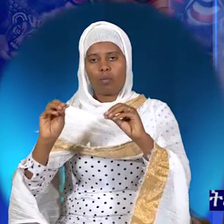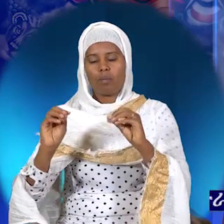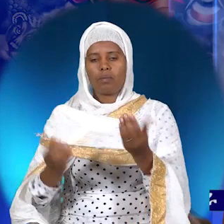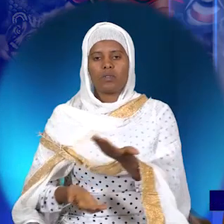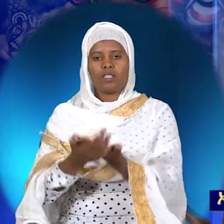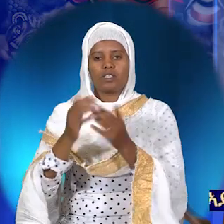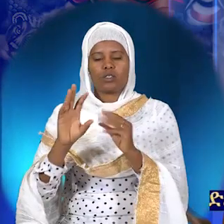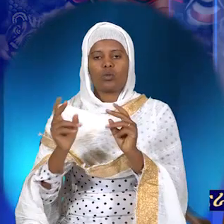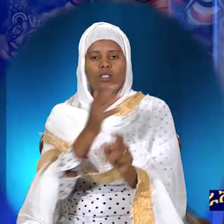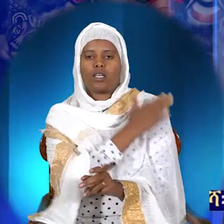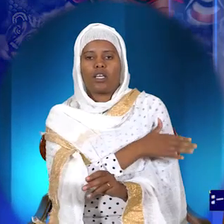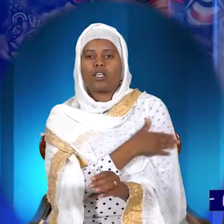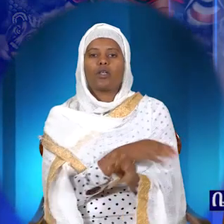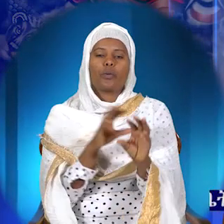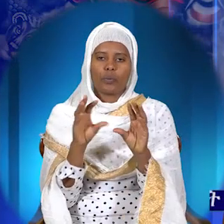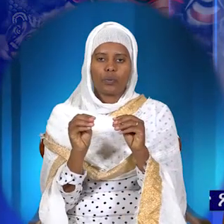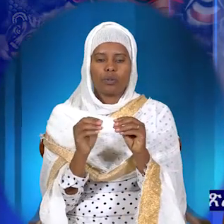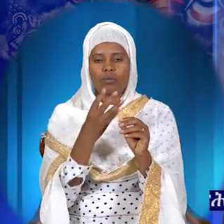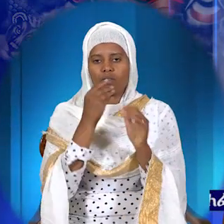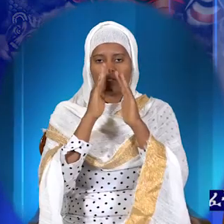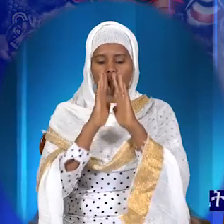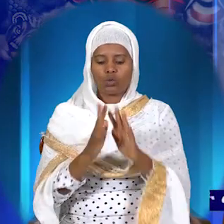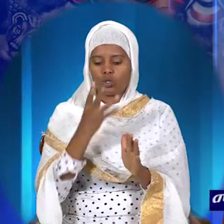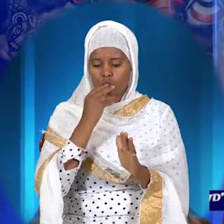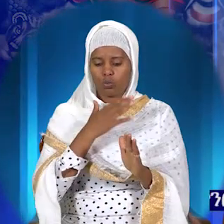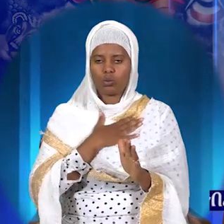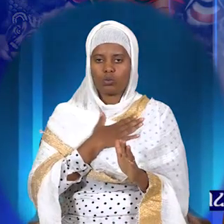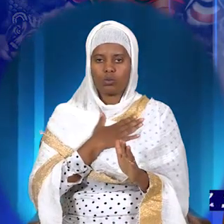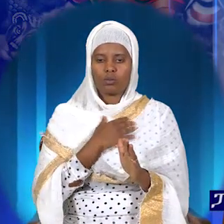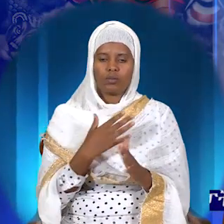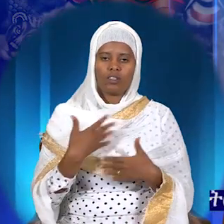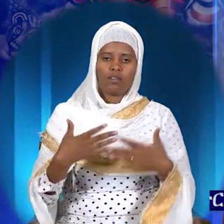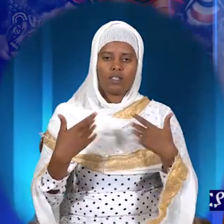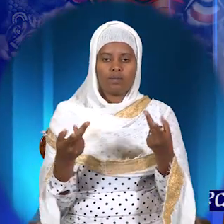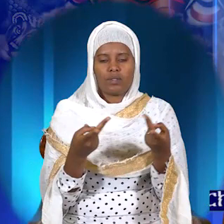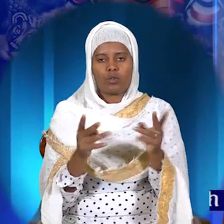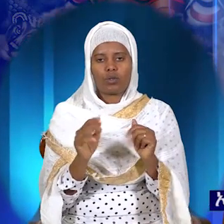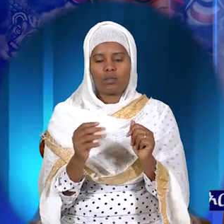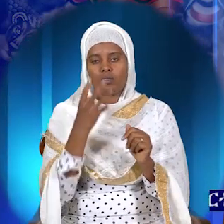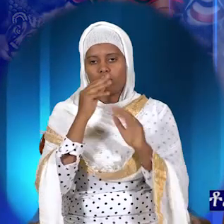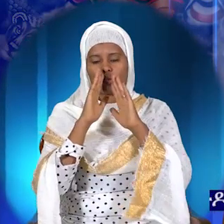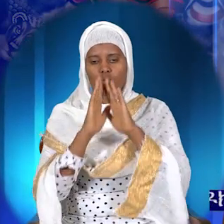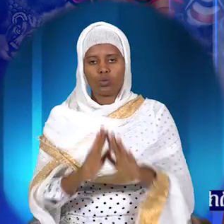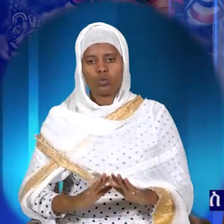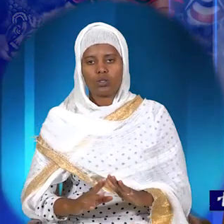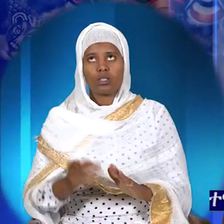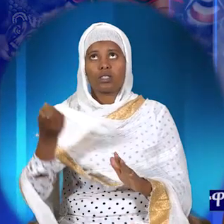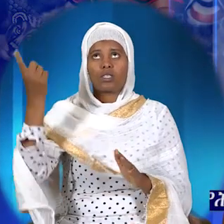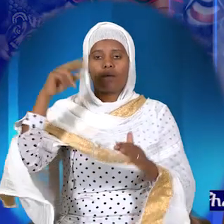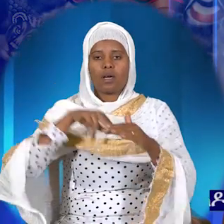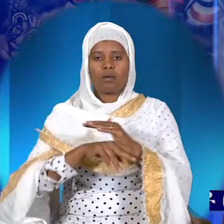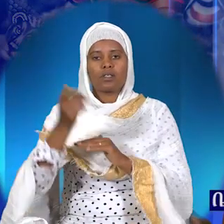ቃሎም ኮይኑ ዝሰርሕ ወይ ከዓ ዘገልግል እዩ። መንፈስ ቅዱስ ድማ ንገዛእ ርእሱ ሂወት እስትንፋስ ኮይኑ ንመንፈስ